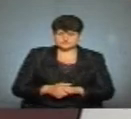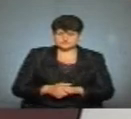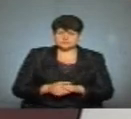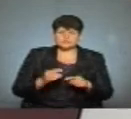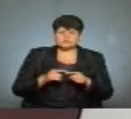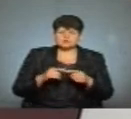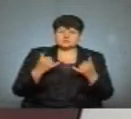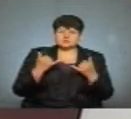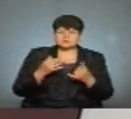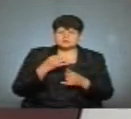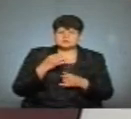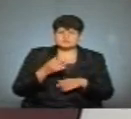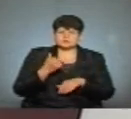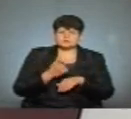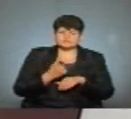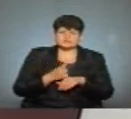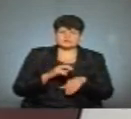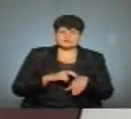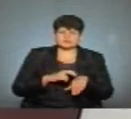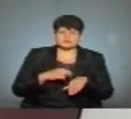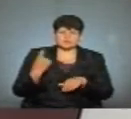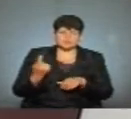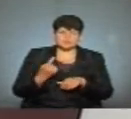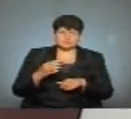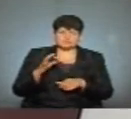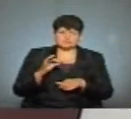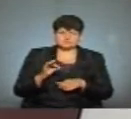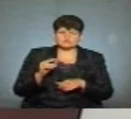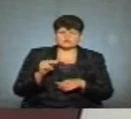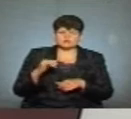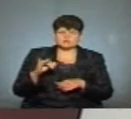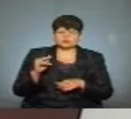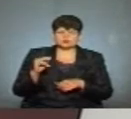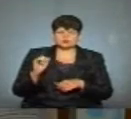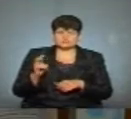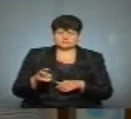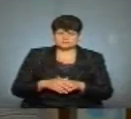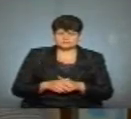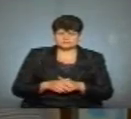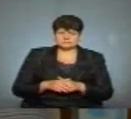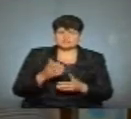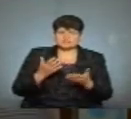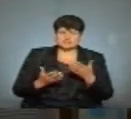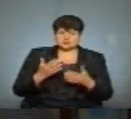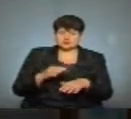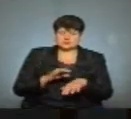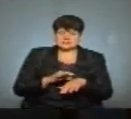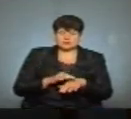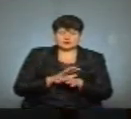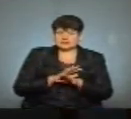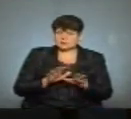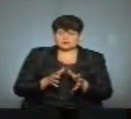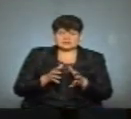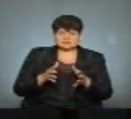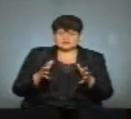Про це сьогодні повідомила головна санітарна лікарка області Оксана Чайчук. Якщо захворюваність не буде